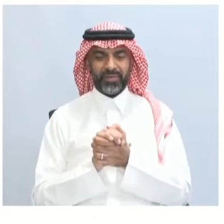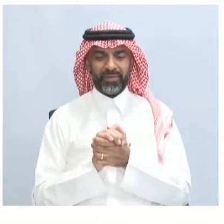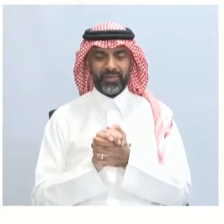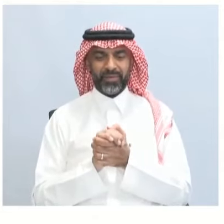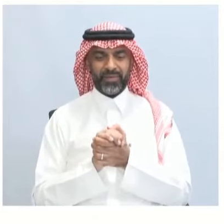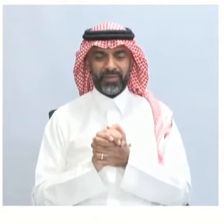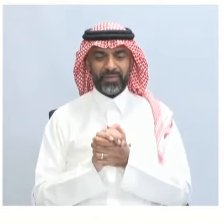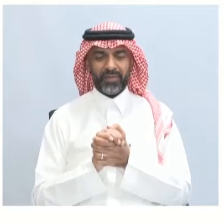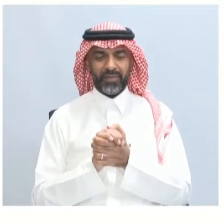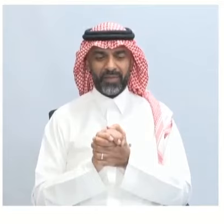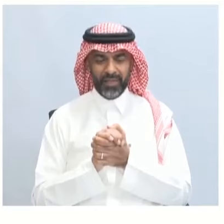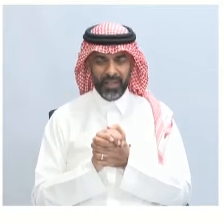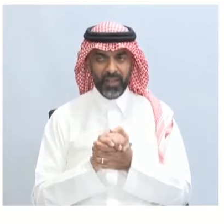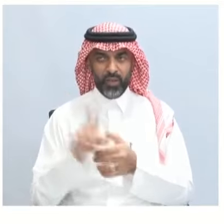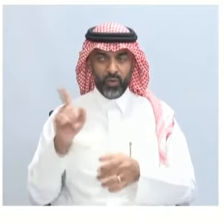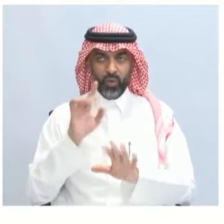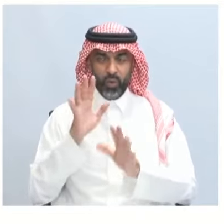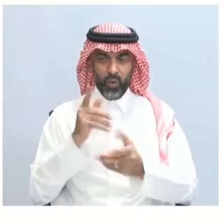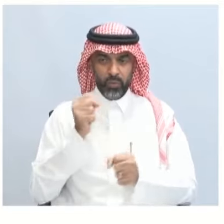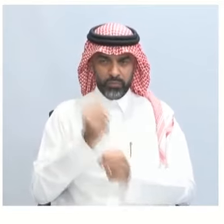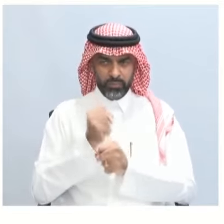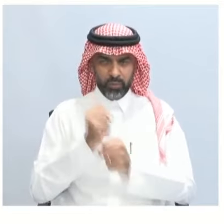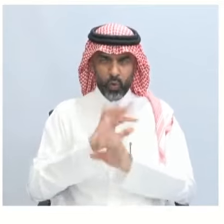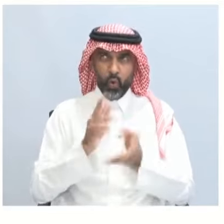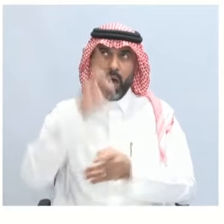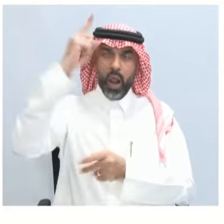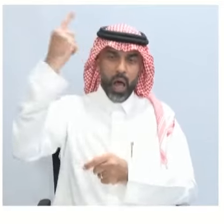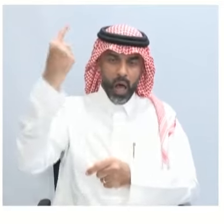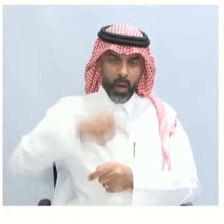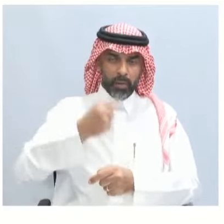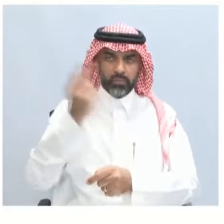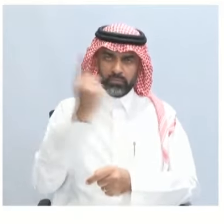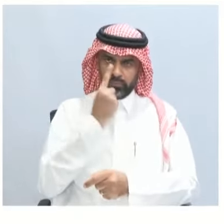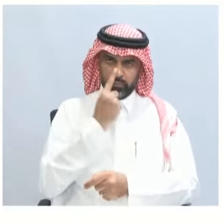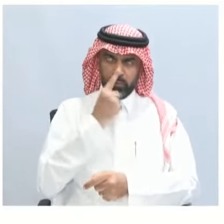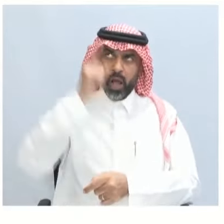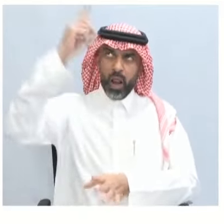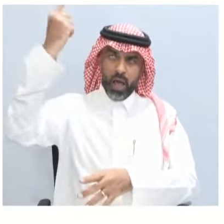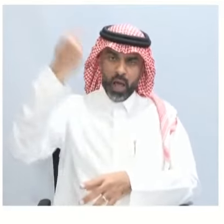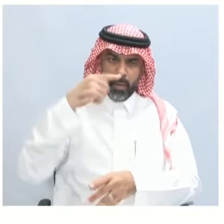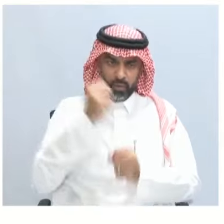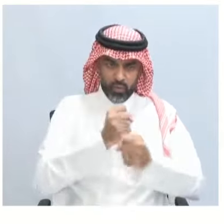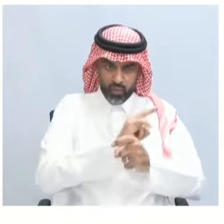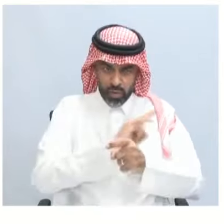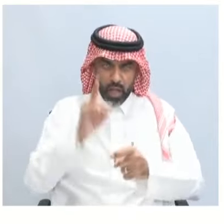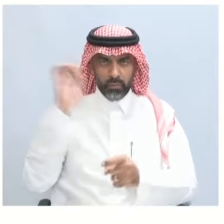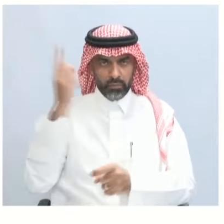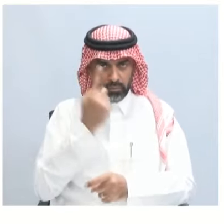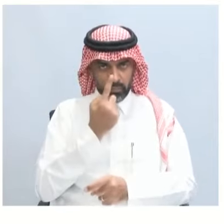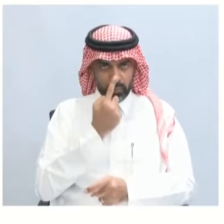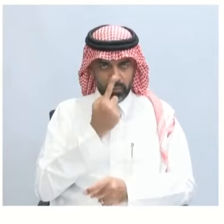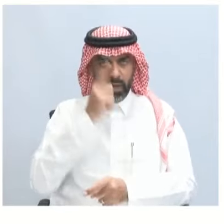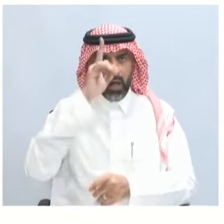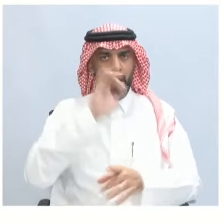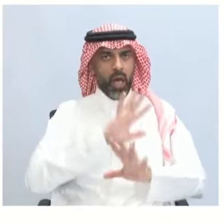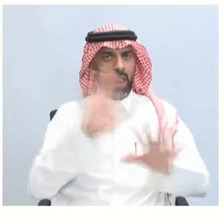الموحد بما اوجب الله عليه وترك ما حرم الله عليه قال النبي صلى الله عليه وسلم ان الله حرم على النار من